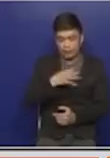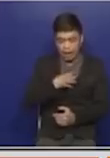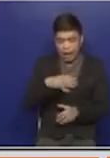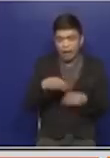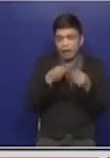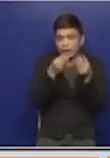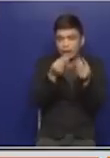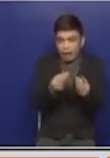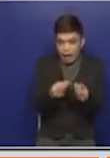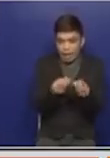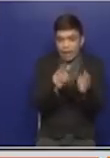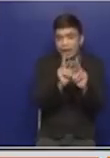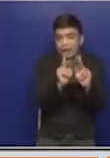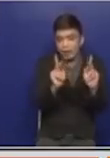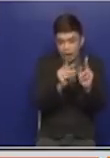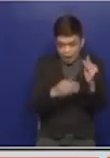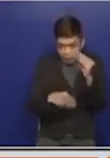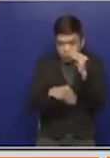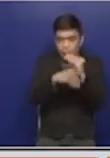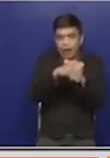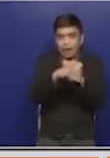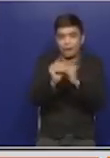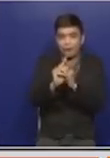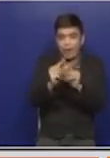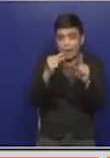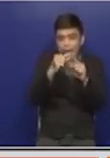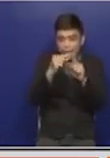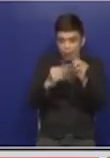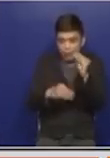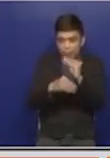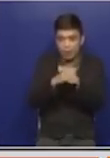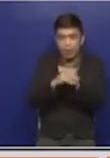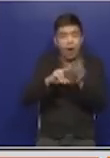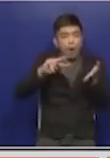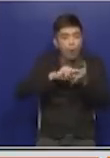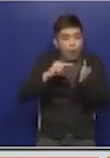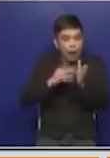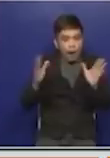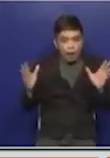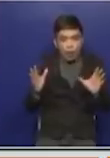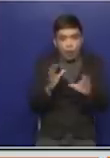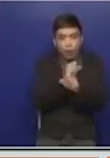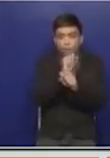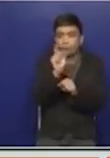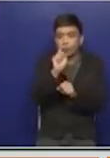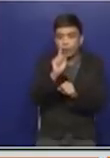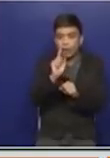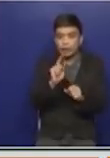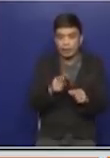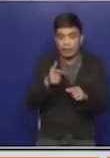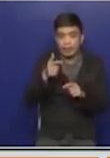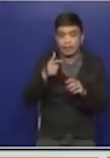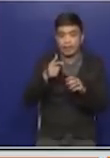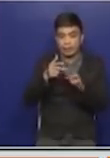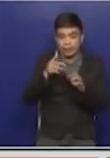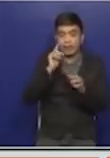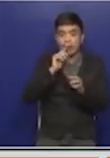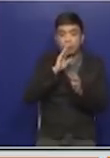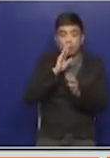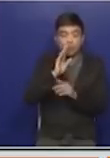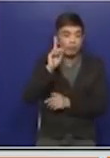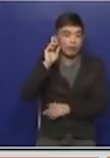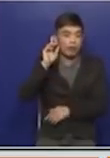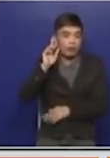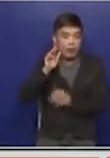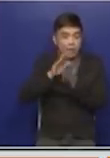มการนะคะเพิ่มเติมไปด้วยว่าให้หมายรวมถึงอวัยวะเพศที่ได้รับการเปลี่ยนแปลงนะคะ